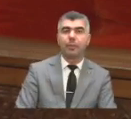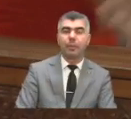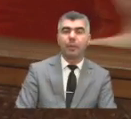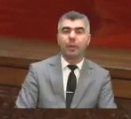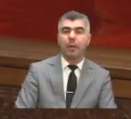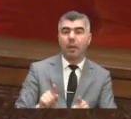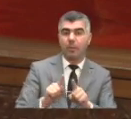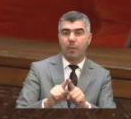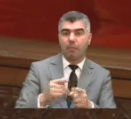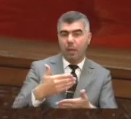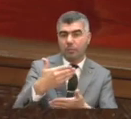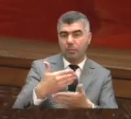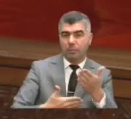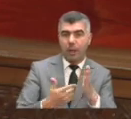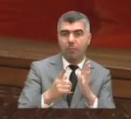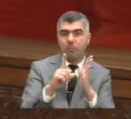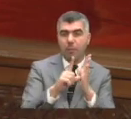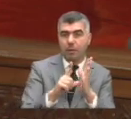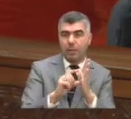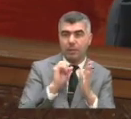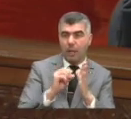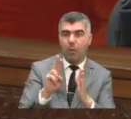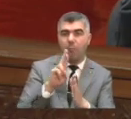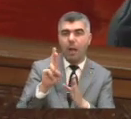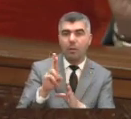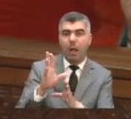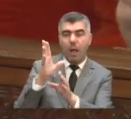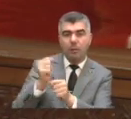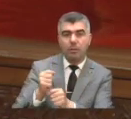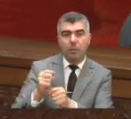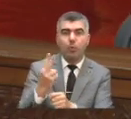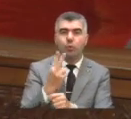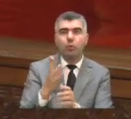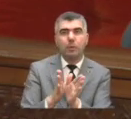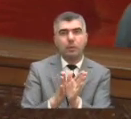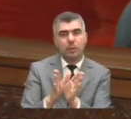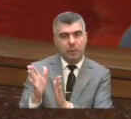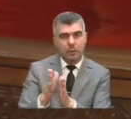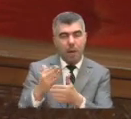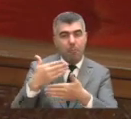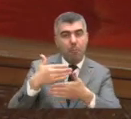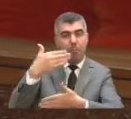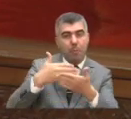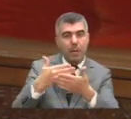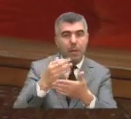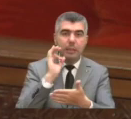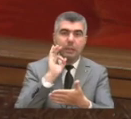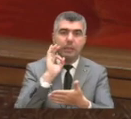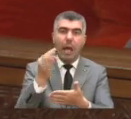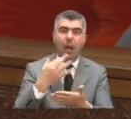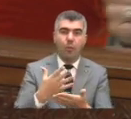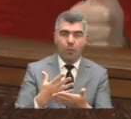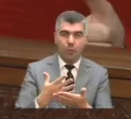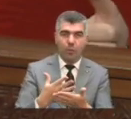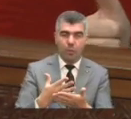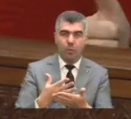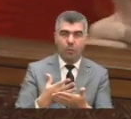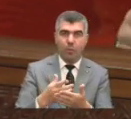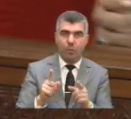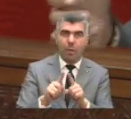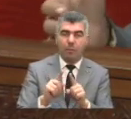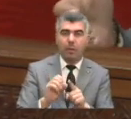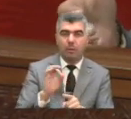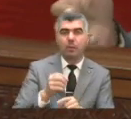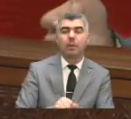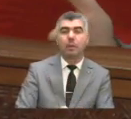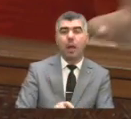اللي داس مرسوم بتوجيهات صاحب الجلالة تعتمد على جوج الحوايج. أولا البناء الذاتي واللي هو تيتماشى مع الخصوصيات، لان